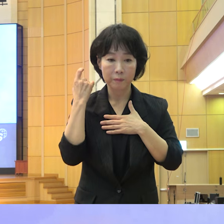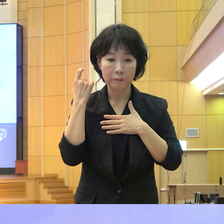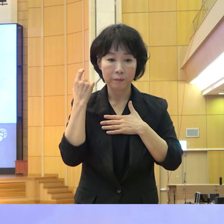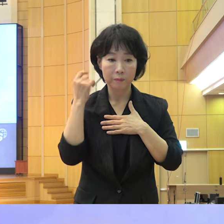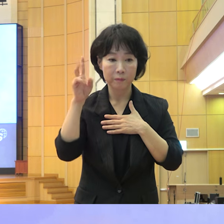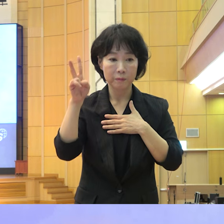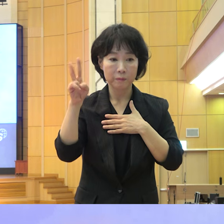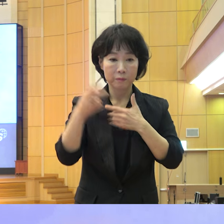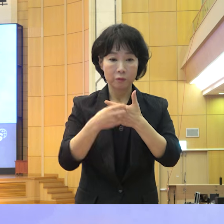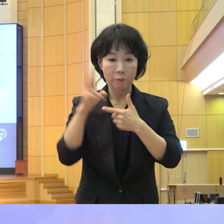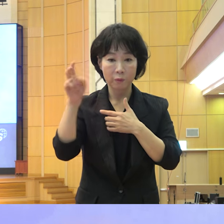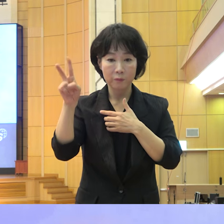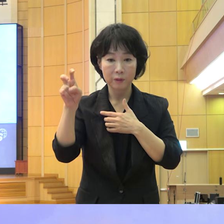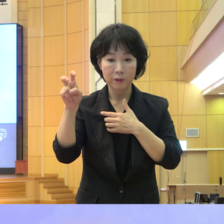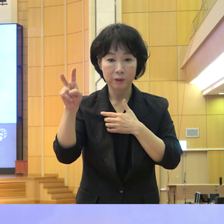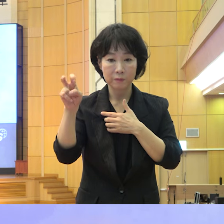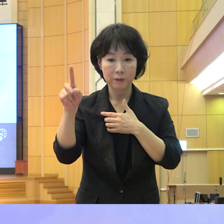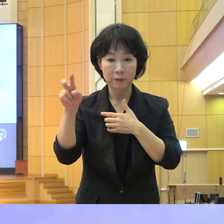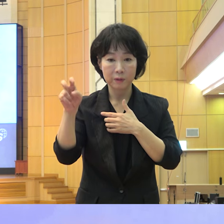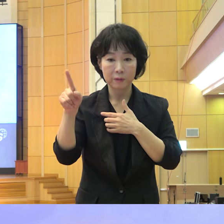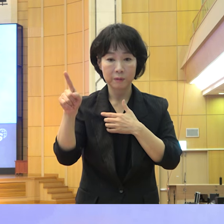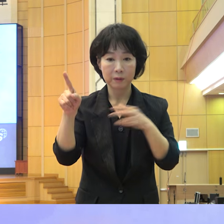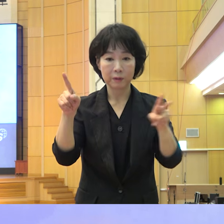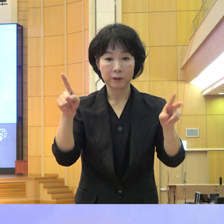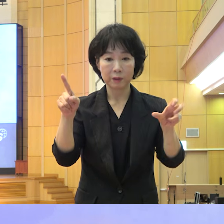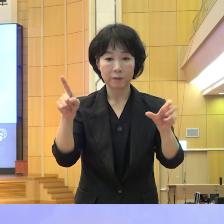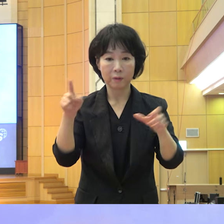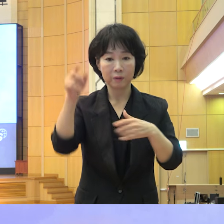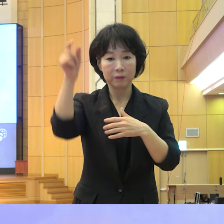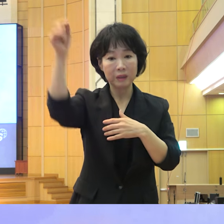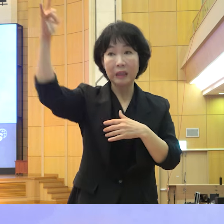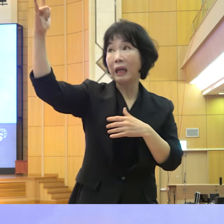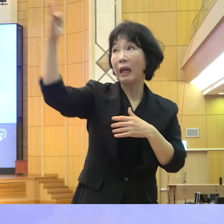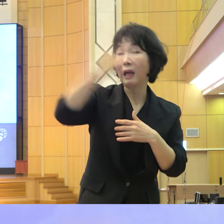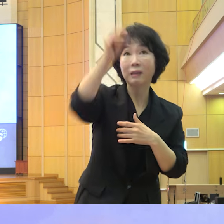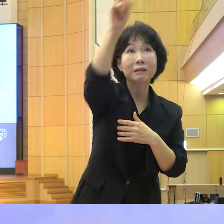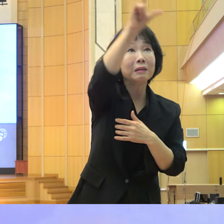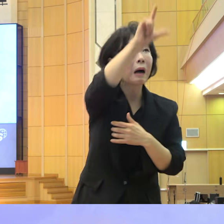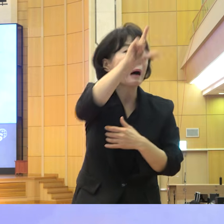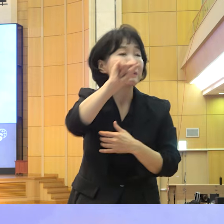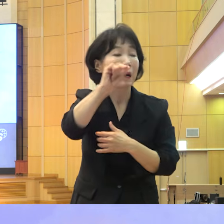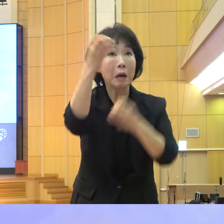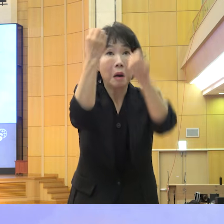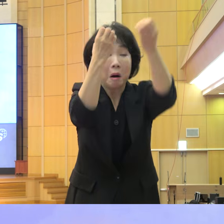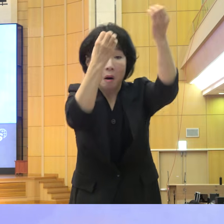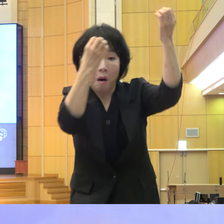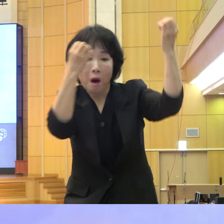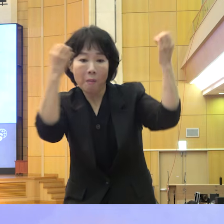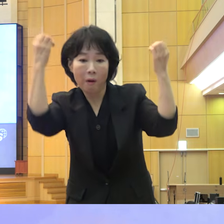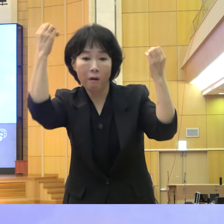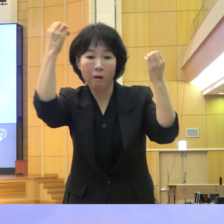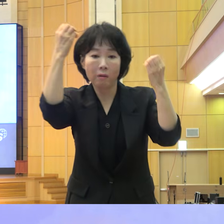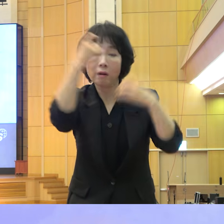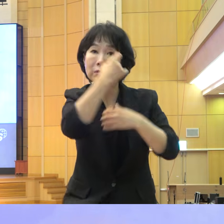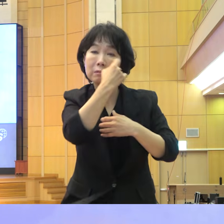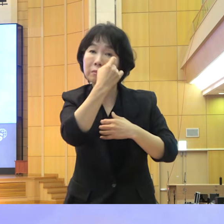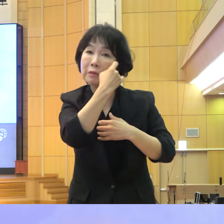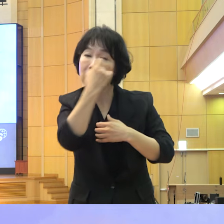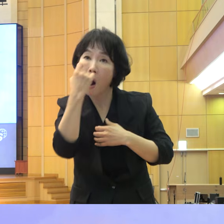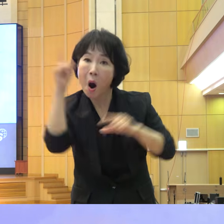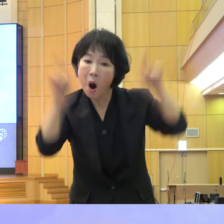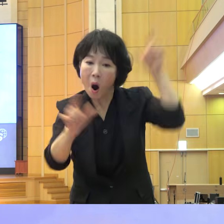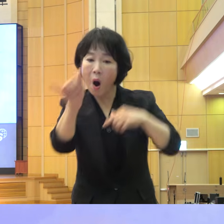누가복음 21장 25절 보니까 1월 성신에는 징조가 있겠고, 누가복음 21장의 마지막 때에도